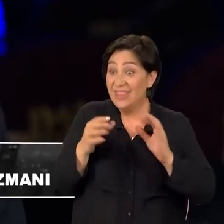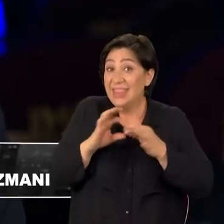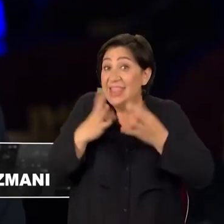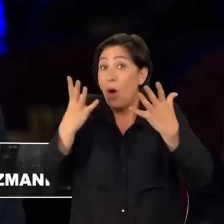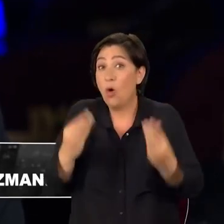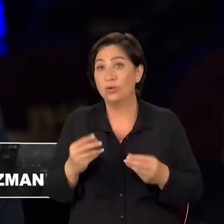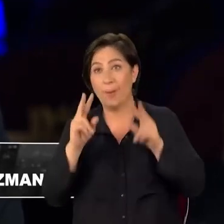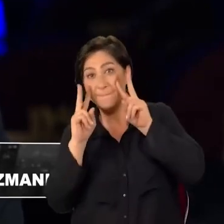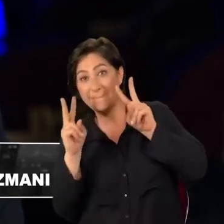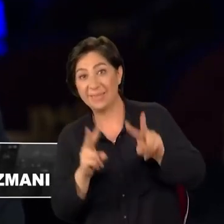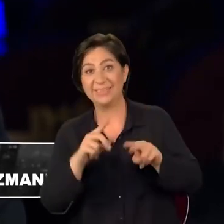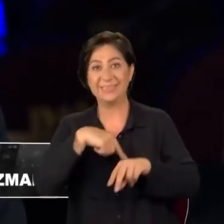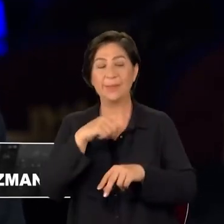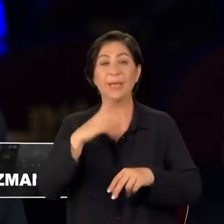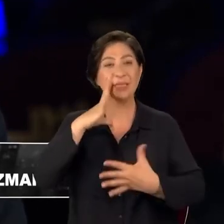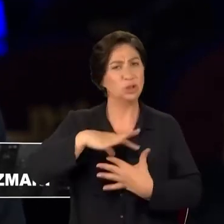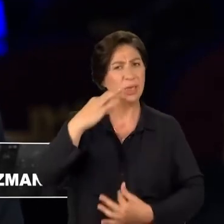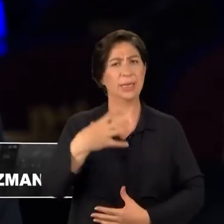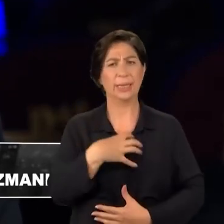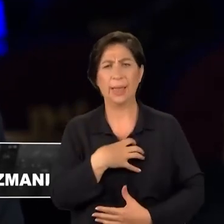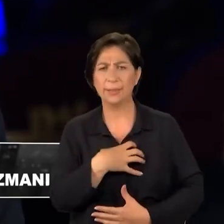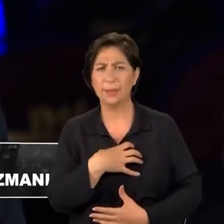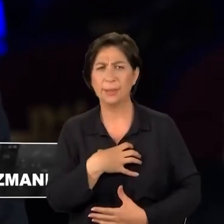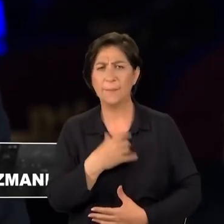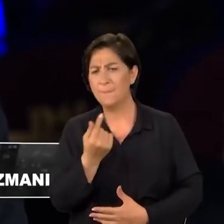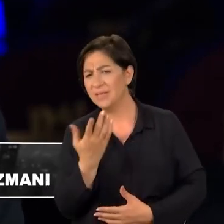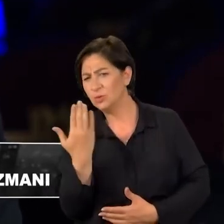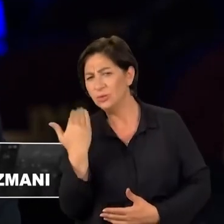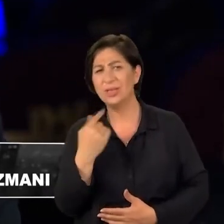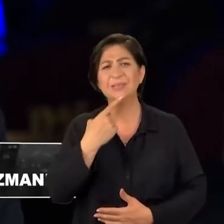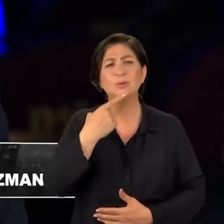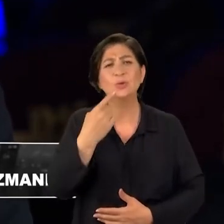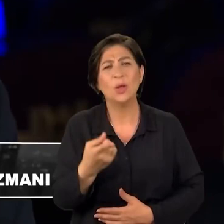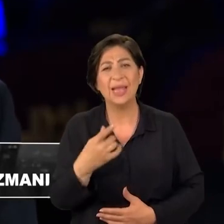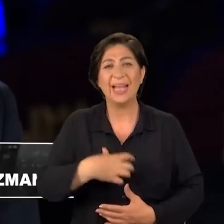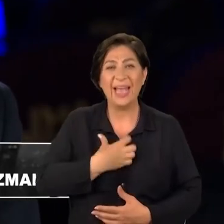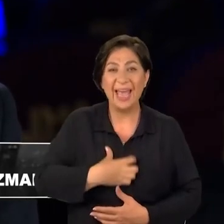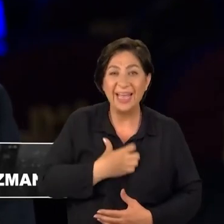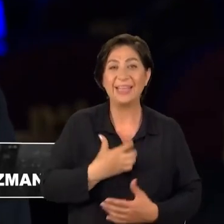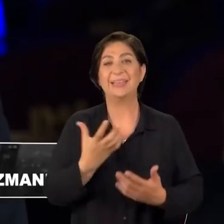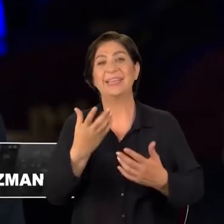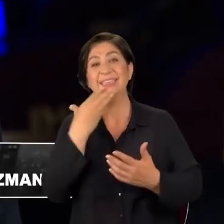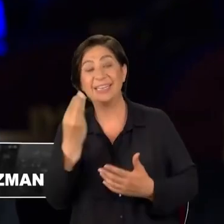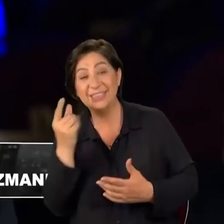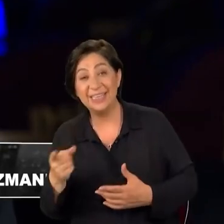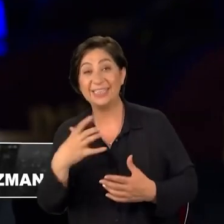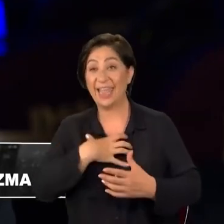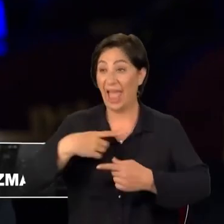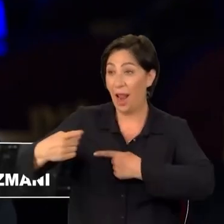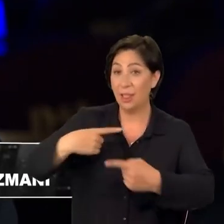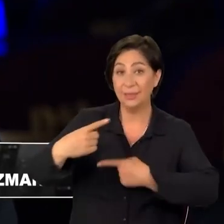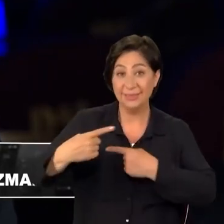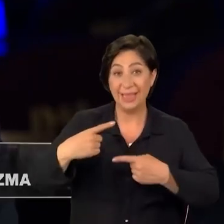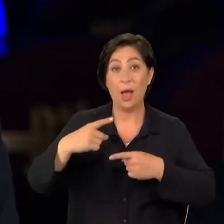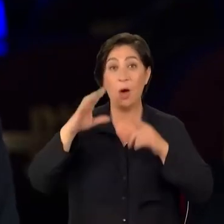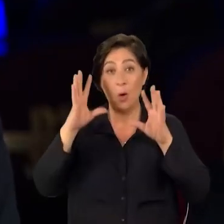ne olduğundan yola çıkarak baktığınız zaman kişilerin, kendilerinin, bu biraz evvel dile getirilen kaygılar üzerinden gençlerin